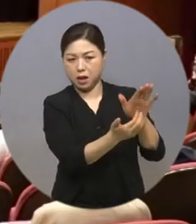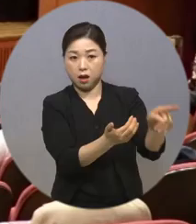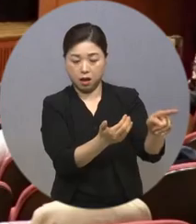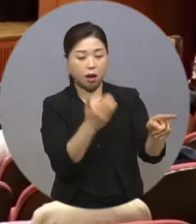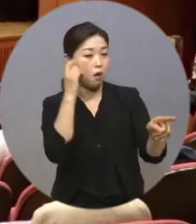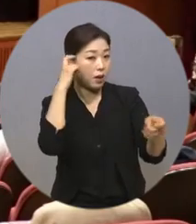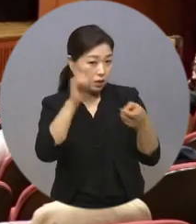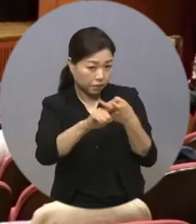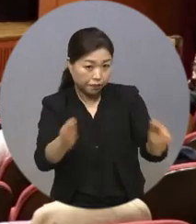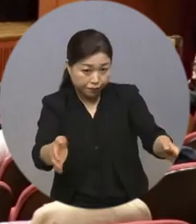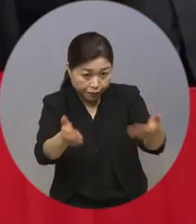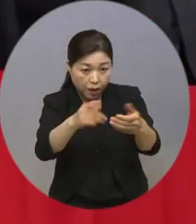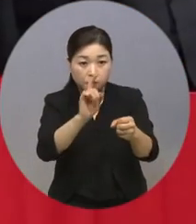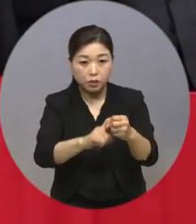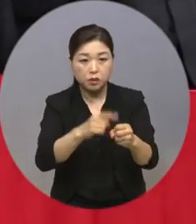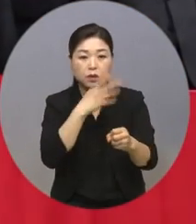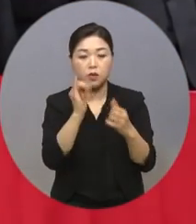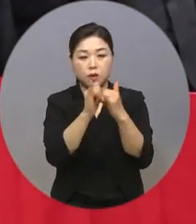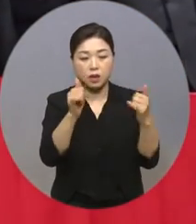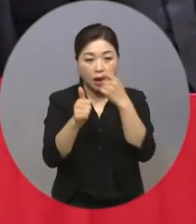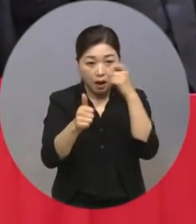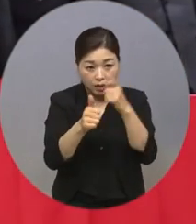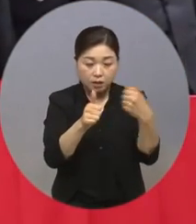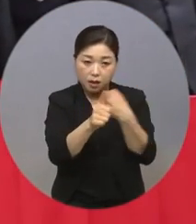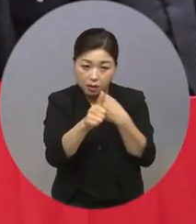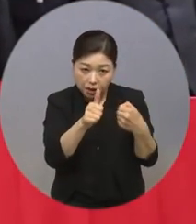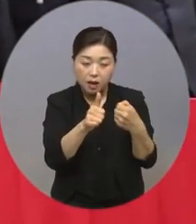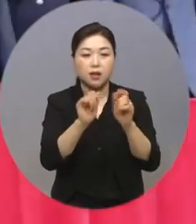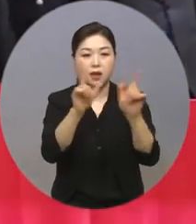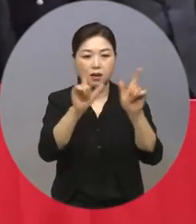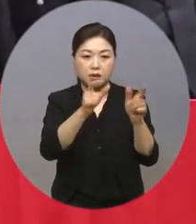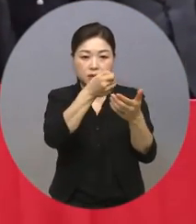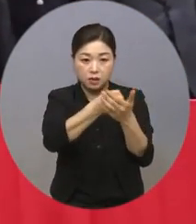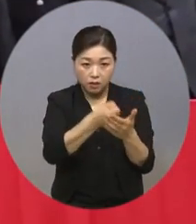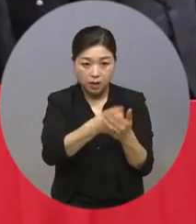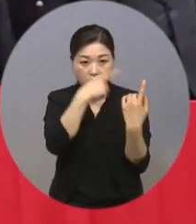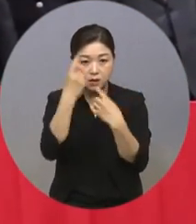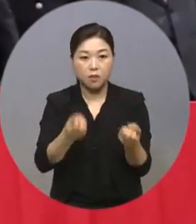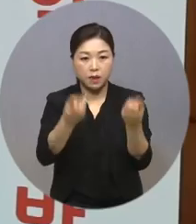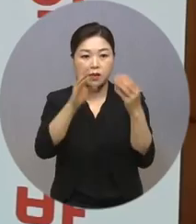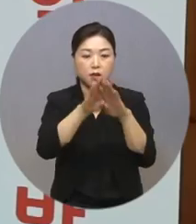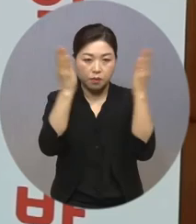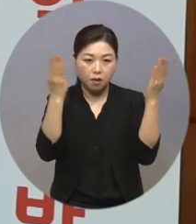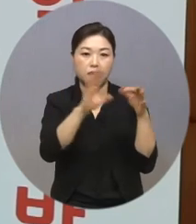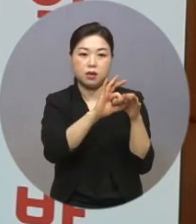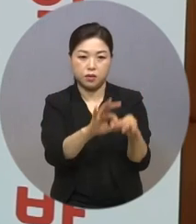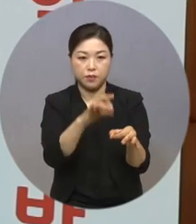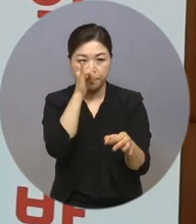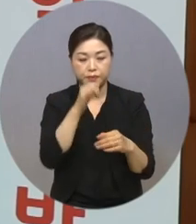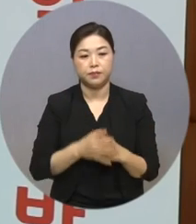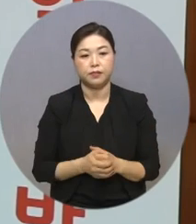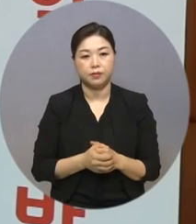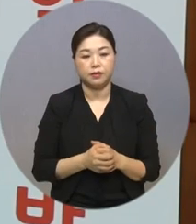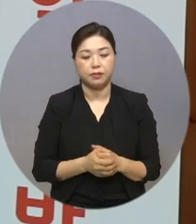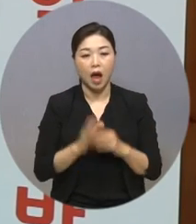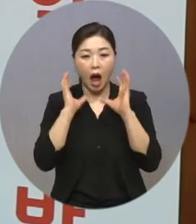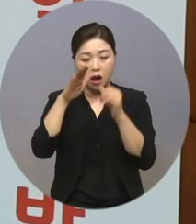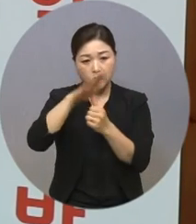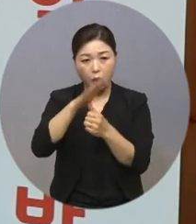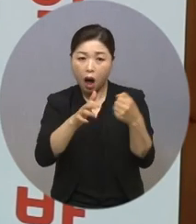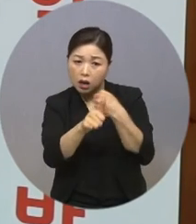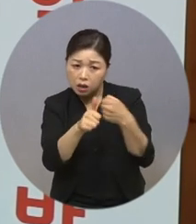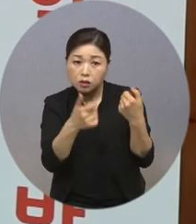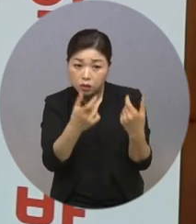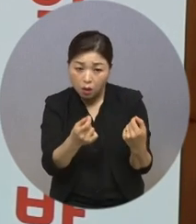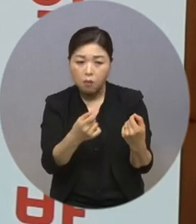유도하기 위해 노인학대 예방의 날을 지정해 매년 기념행사를 치르고 있습니다. 아동학대 못지않게 노인학대는